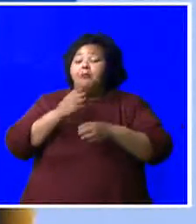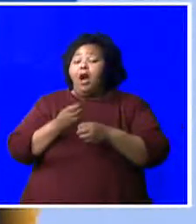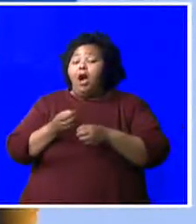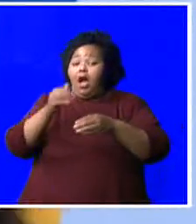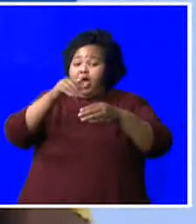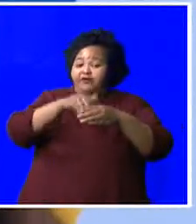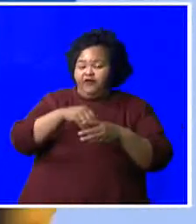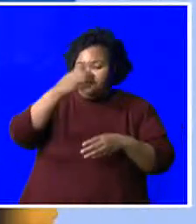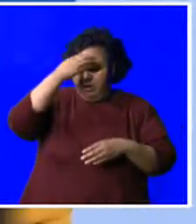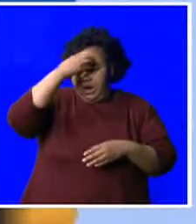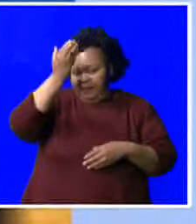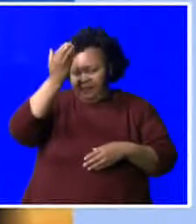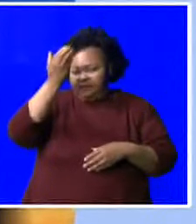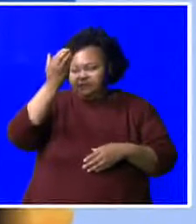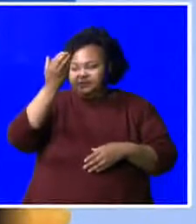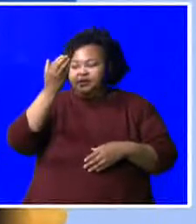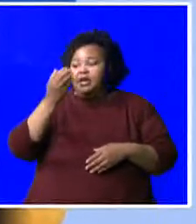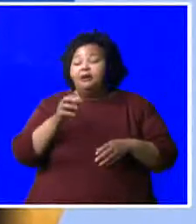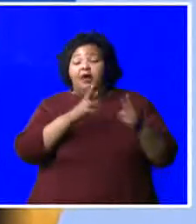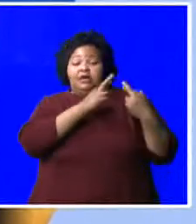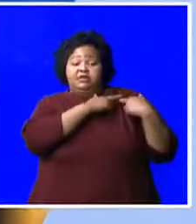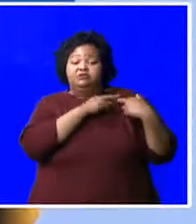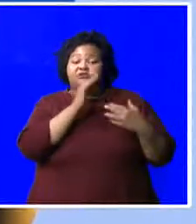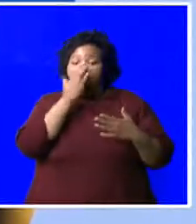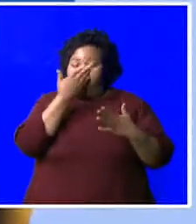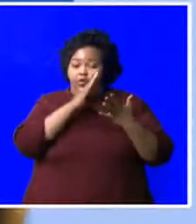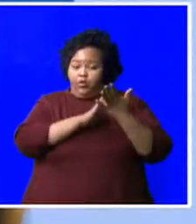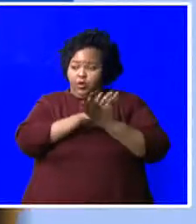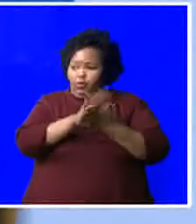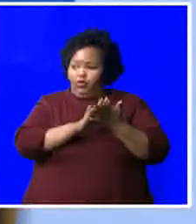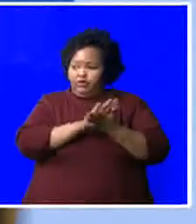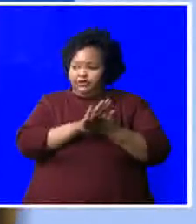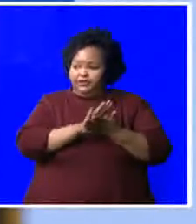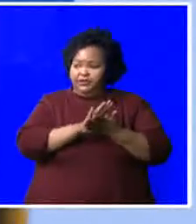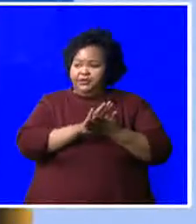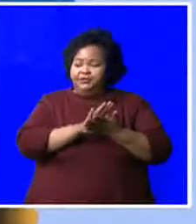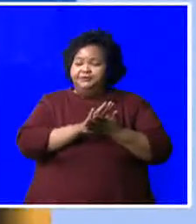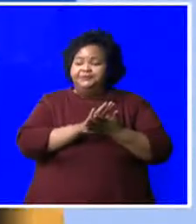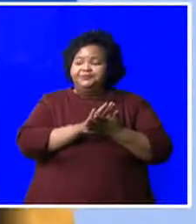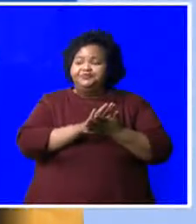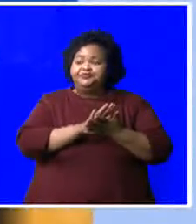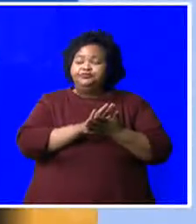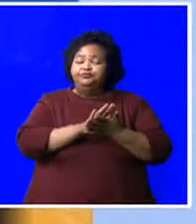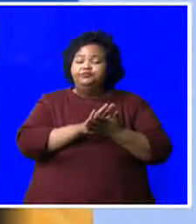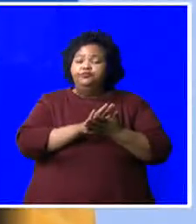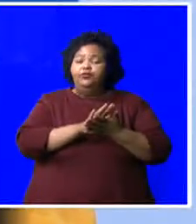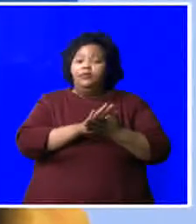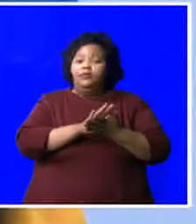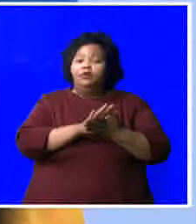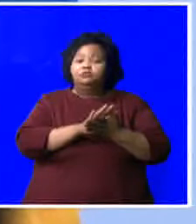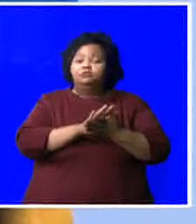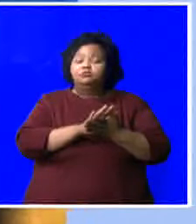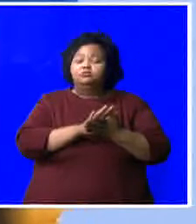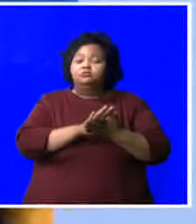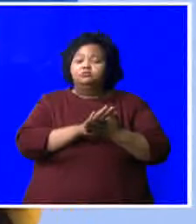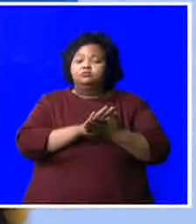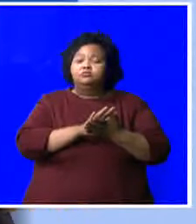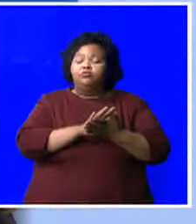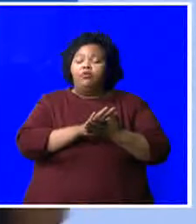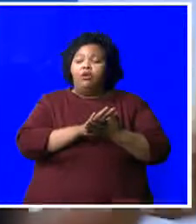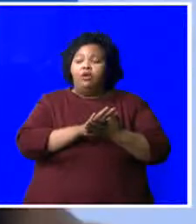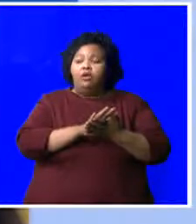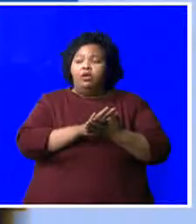powers isihluphile eveni bengathi silo sikhulu soyisolvile leyo wena waphakathi uyisolve ngekuthi lamaswadi nawo